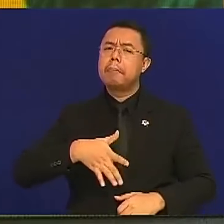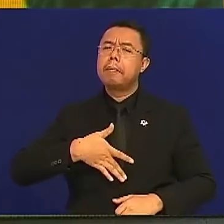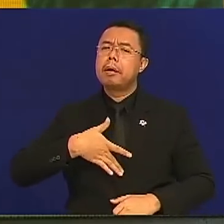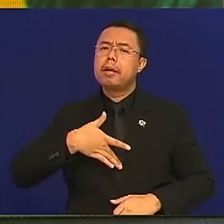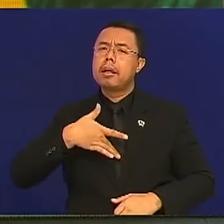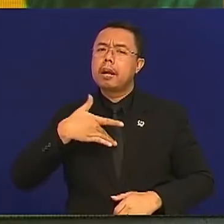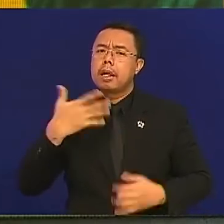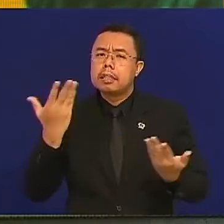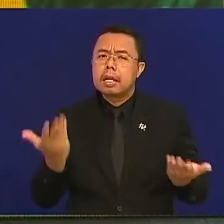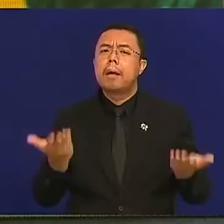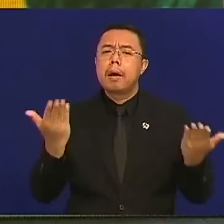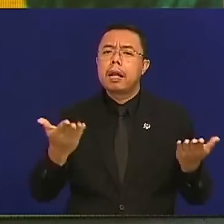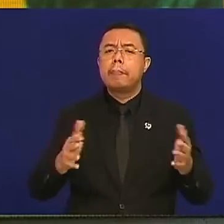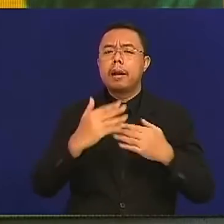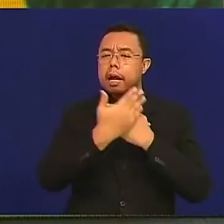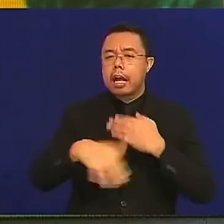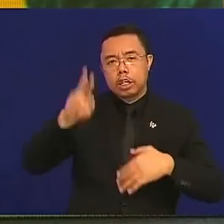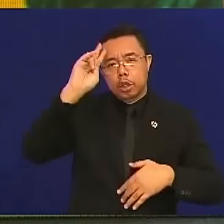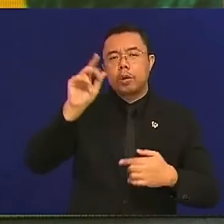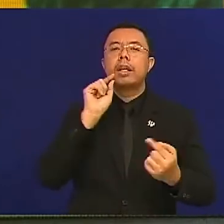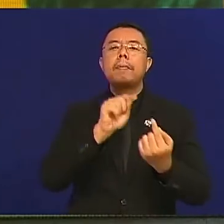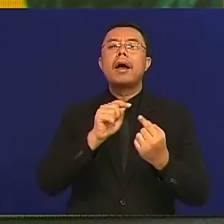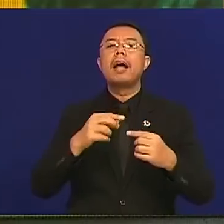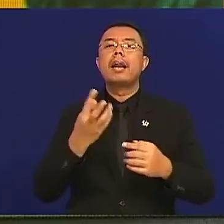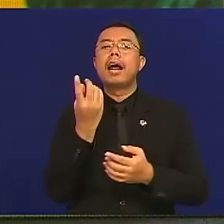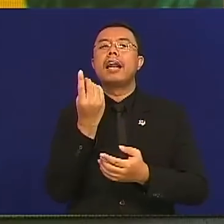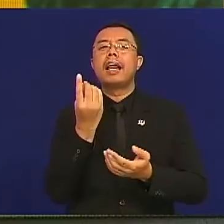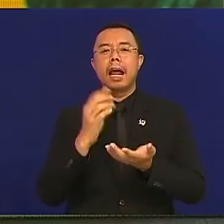merasakan kasih Tuhan terhadap nilai jiwa.